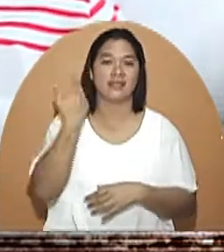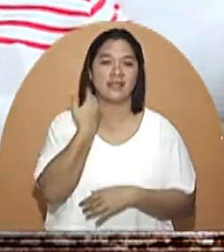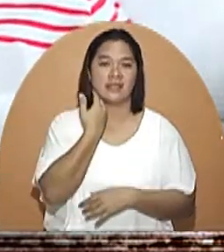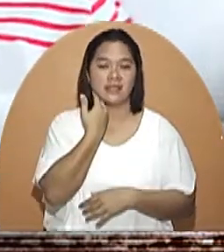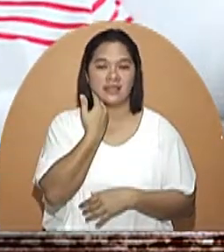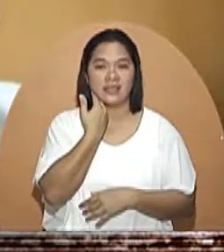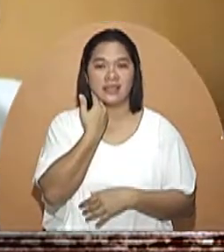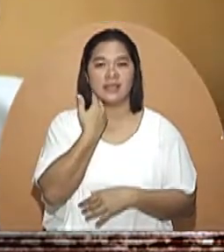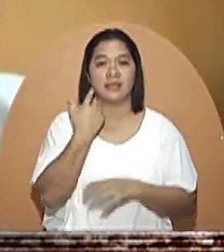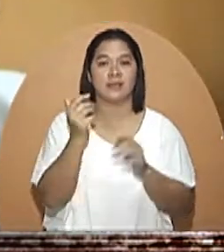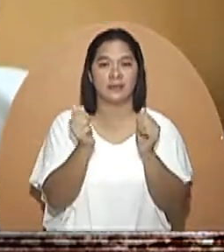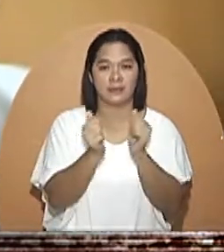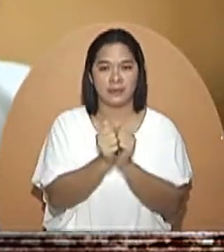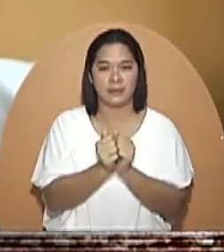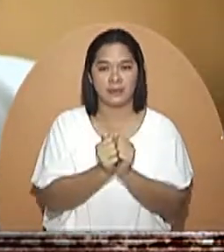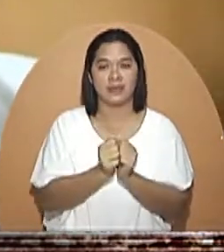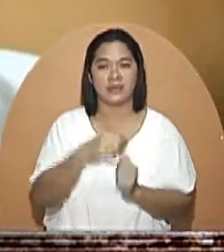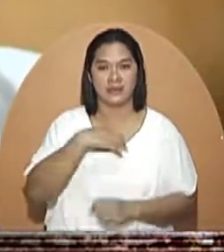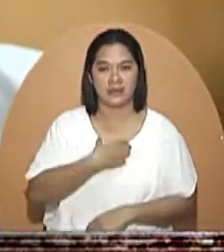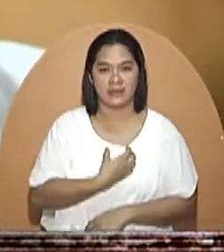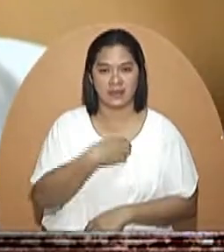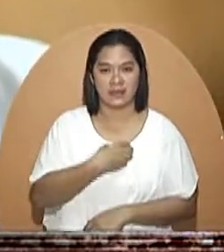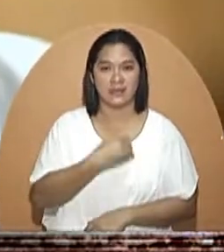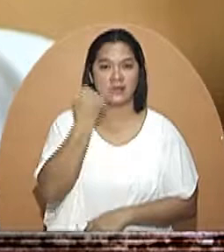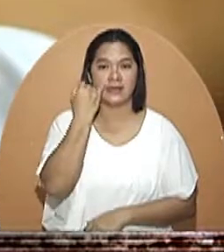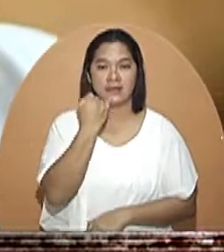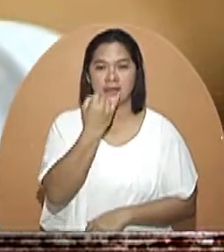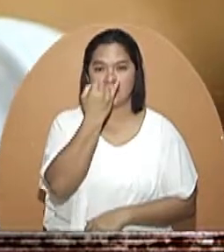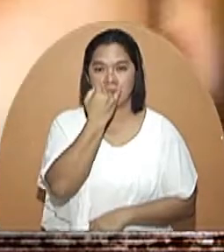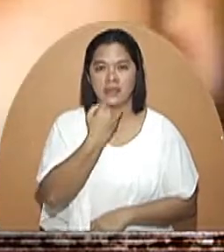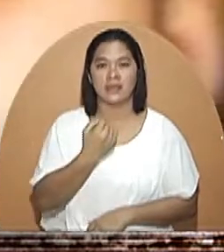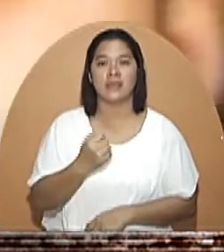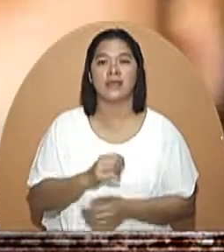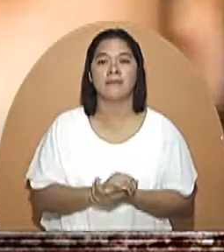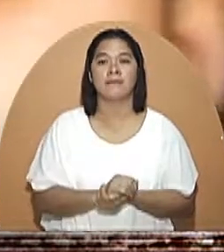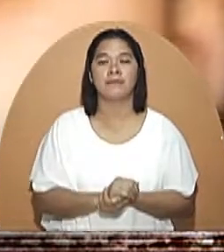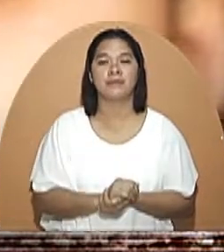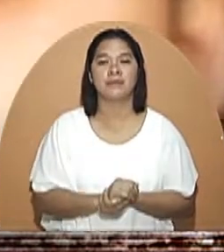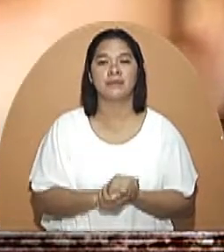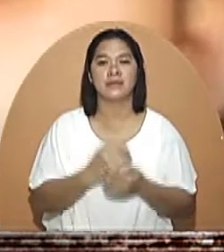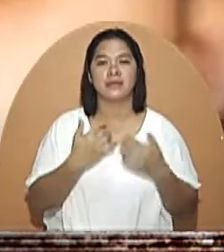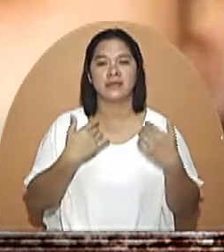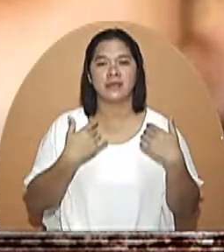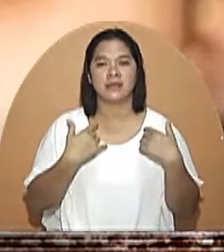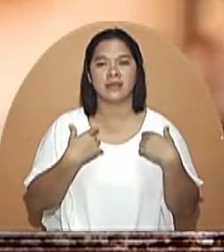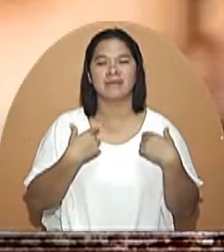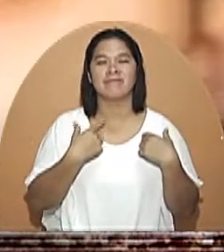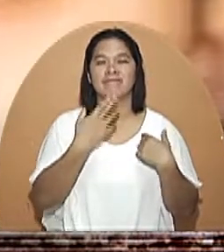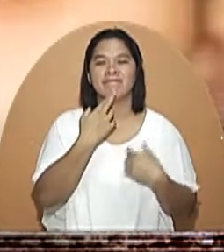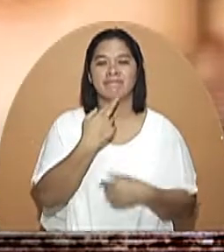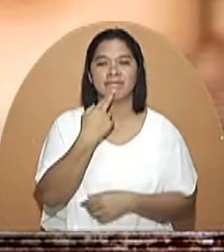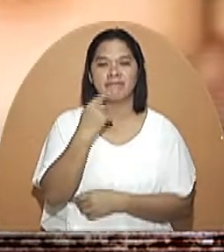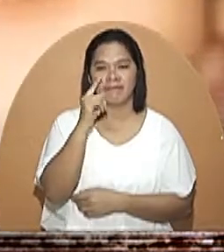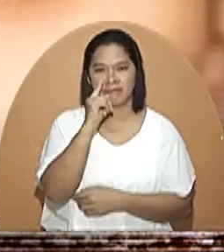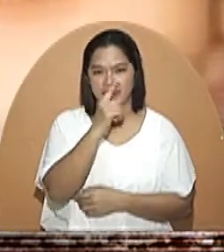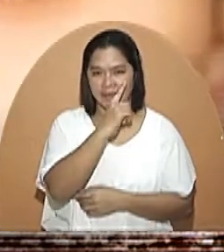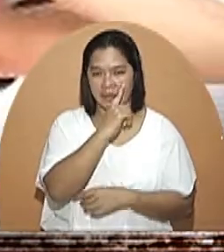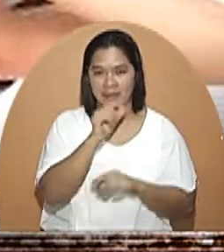lagnat. Sinasabayan ito ng matinding ubo at sipon, sabay pa sa pagkakaroon ng pamumula ng